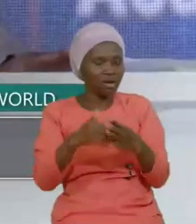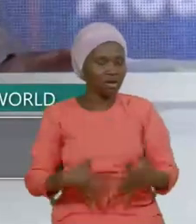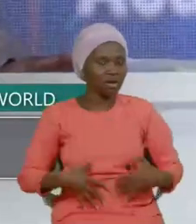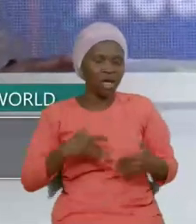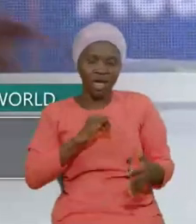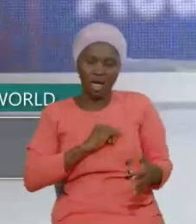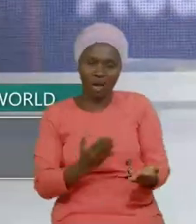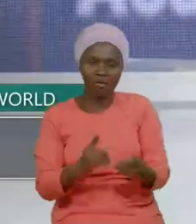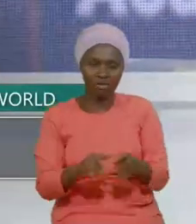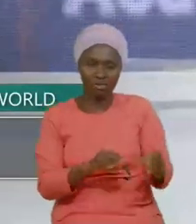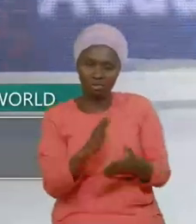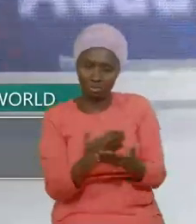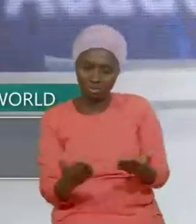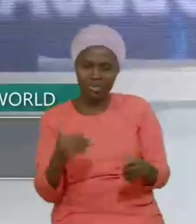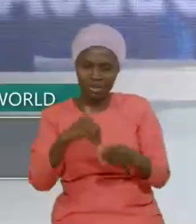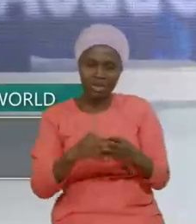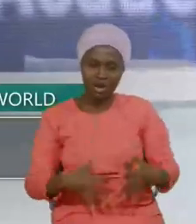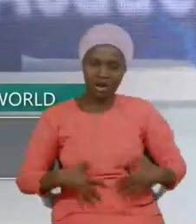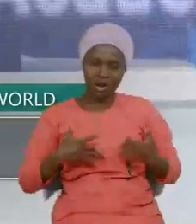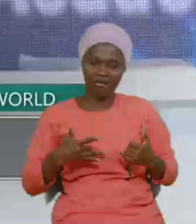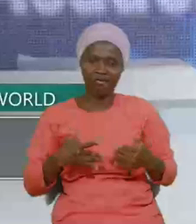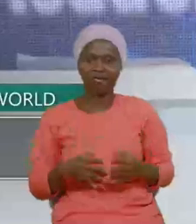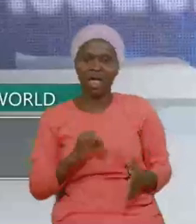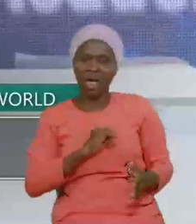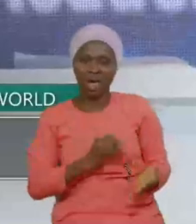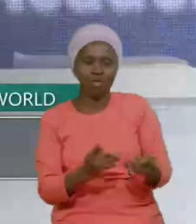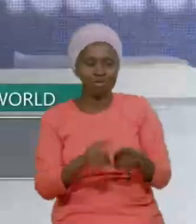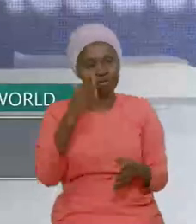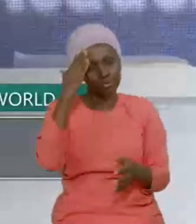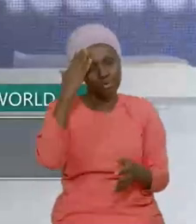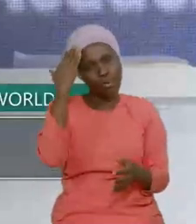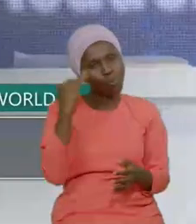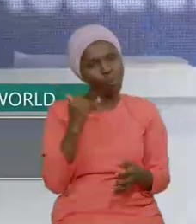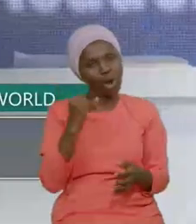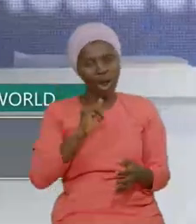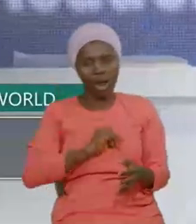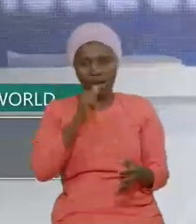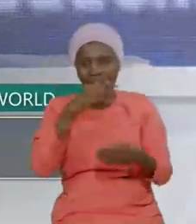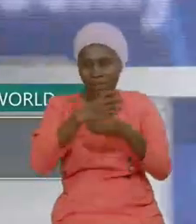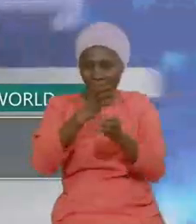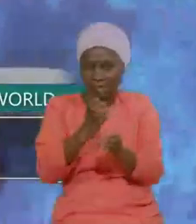veux avoir un objectif dans la vie. Tu veux faire quelque chose dans la vie.